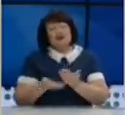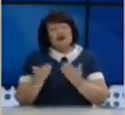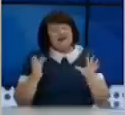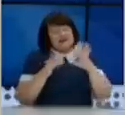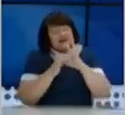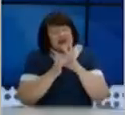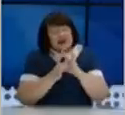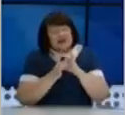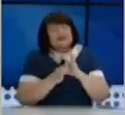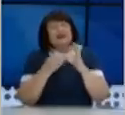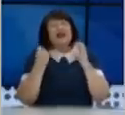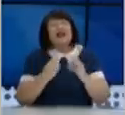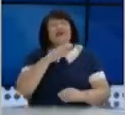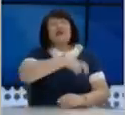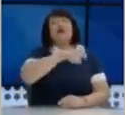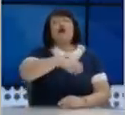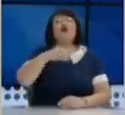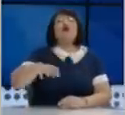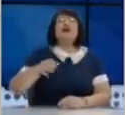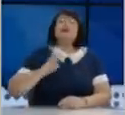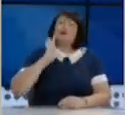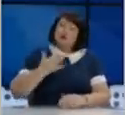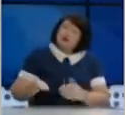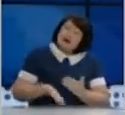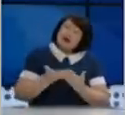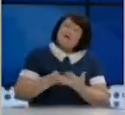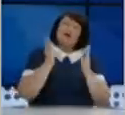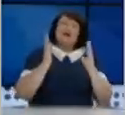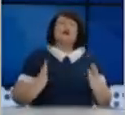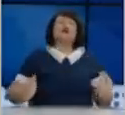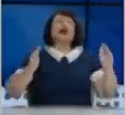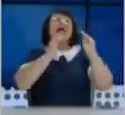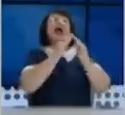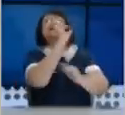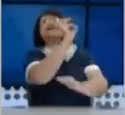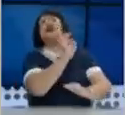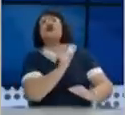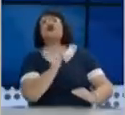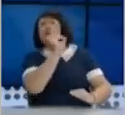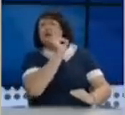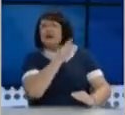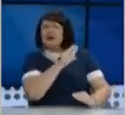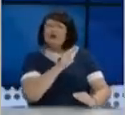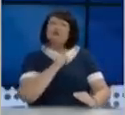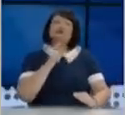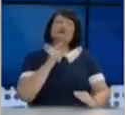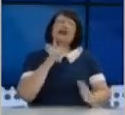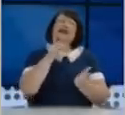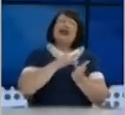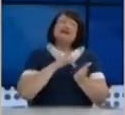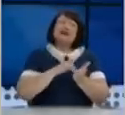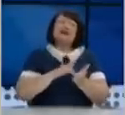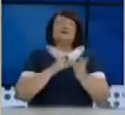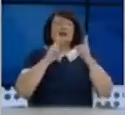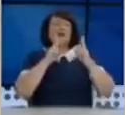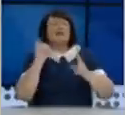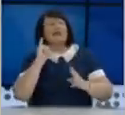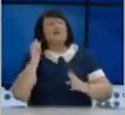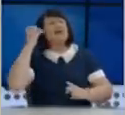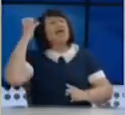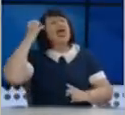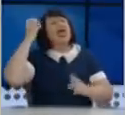συνεργασία όλων των φορέων που μπορούν να συμβάλλουν, όπως το αστεροσκοπείο και άλλα ερευνητικά ιδρύματα. Τέταρτον, η